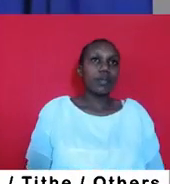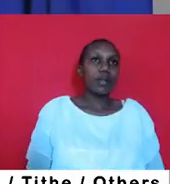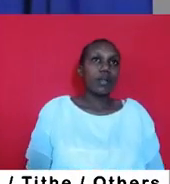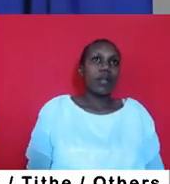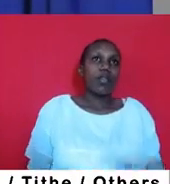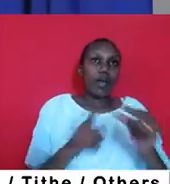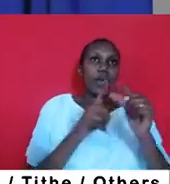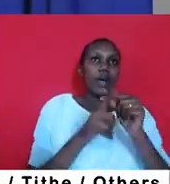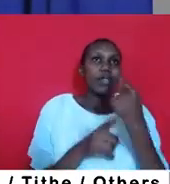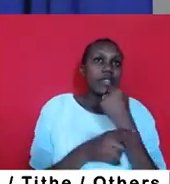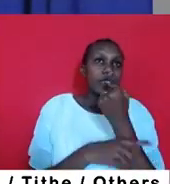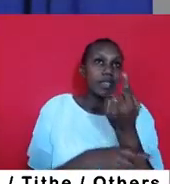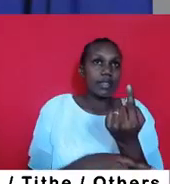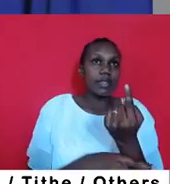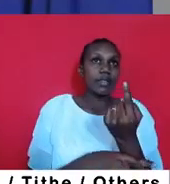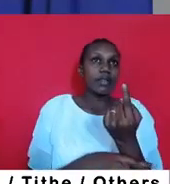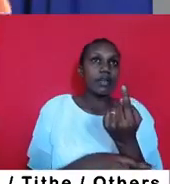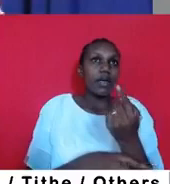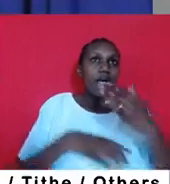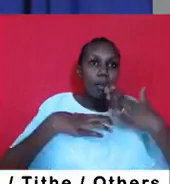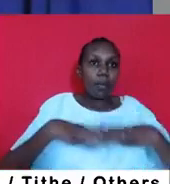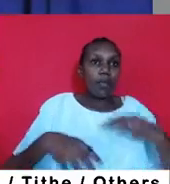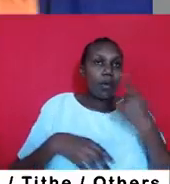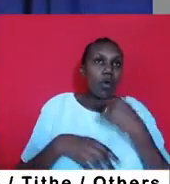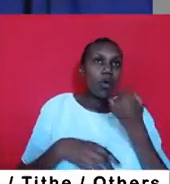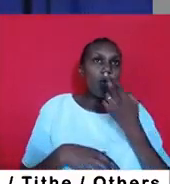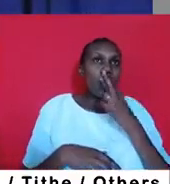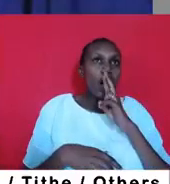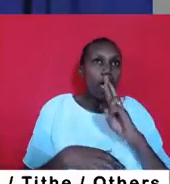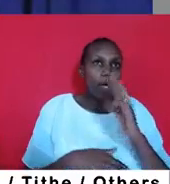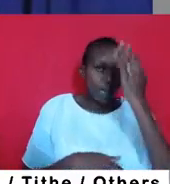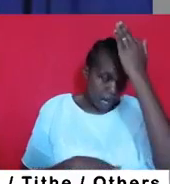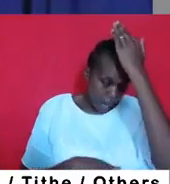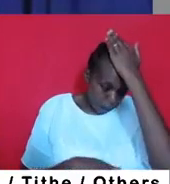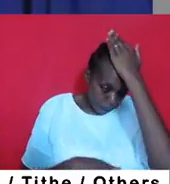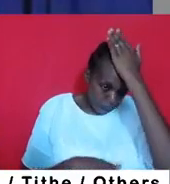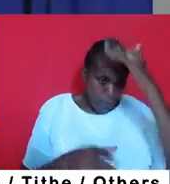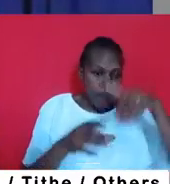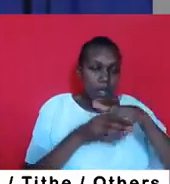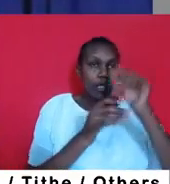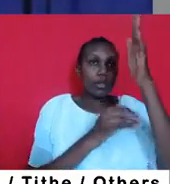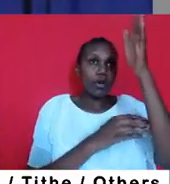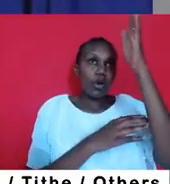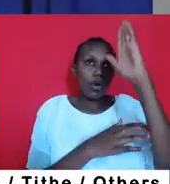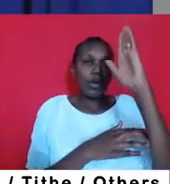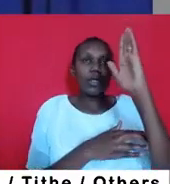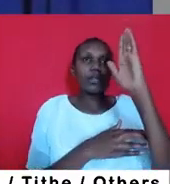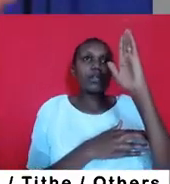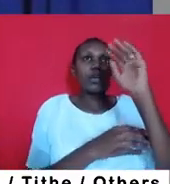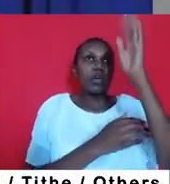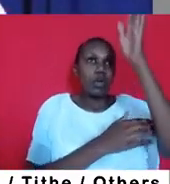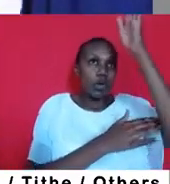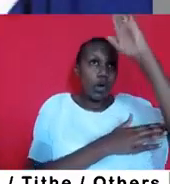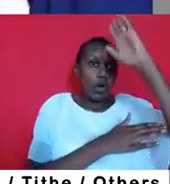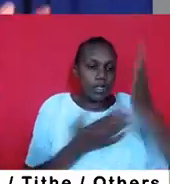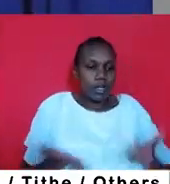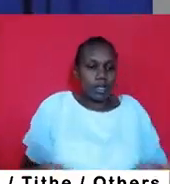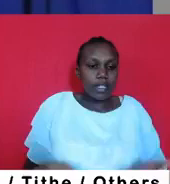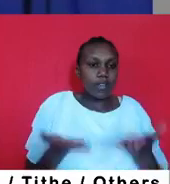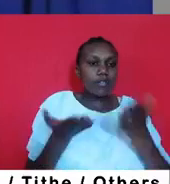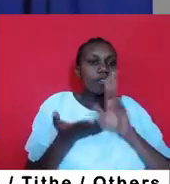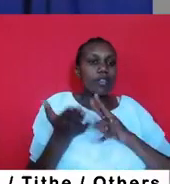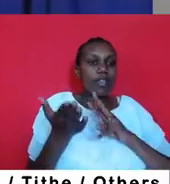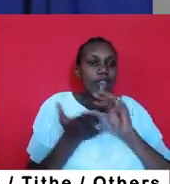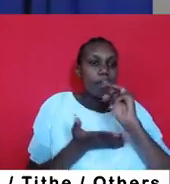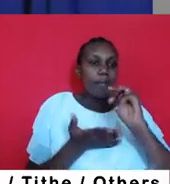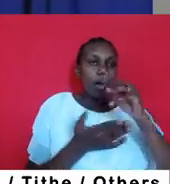Maandiko yasema wale ambao wananyenyekea mbele za Mungu, Mungu atawainua.